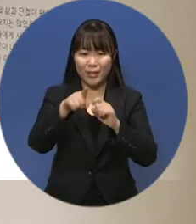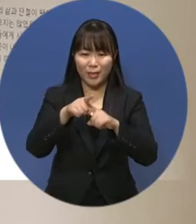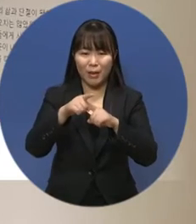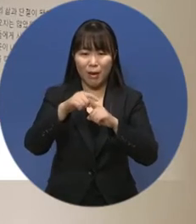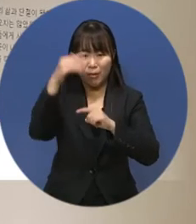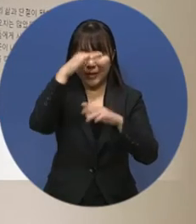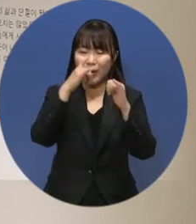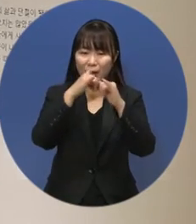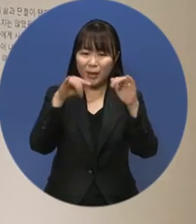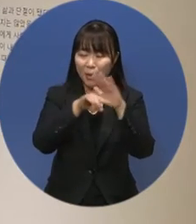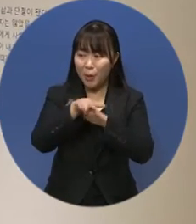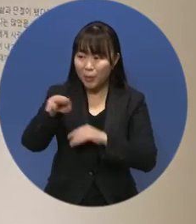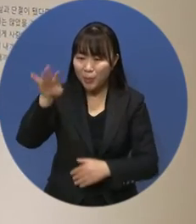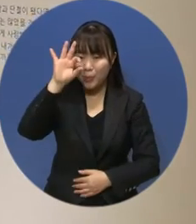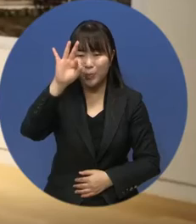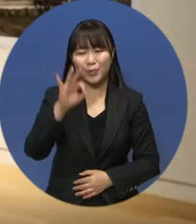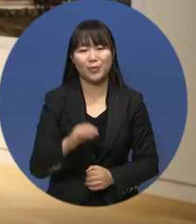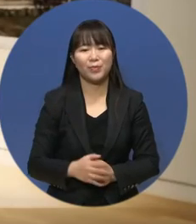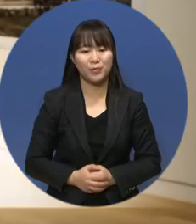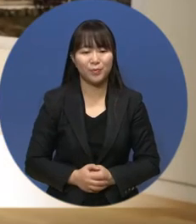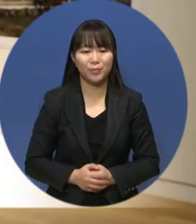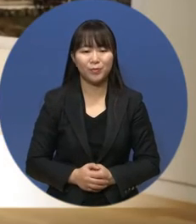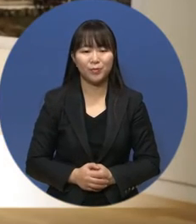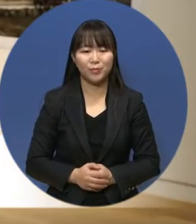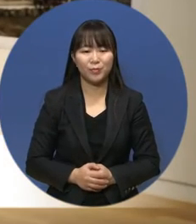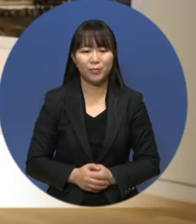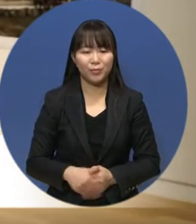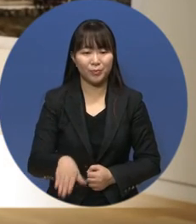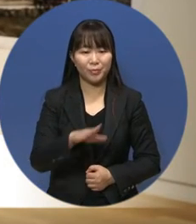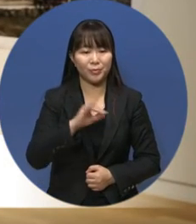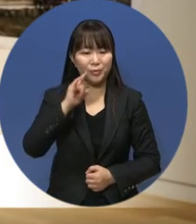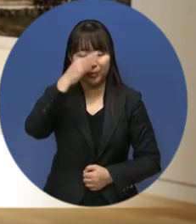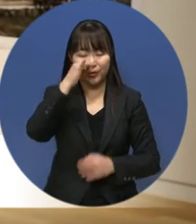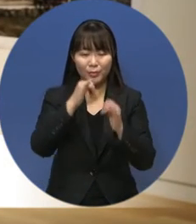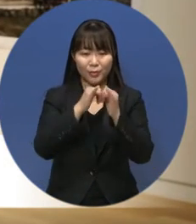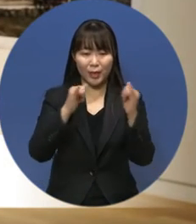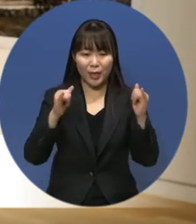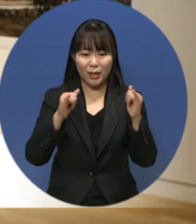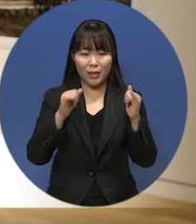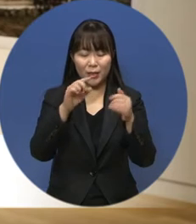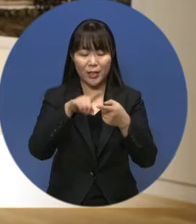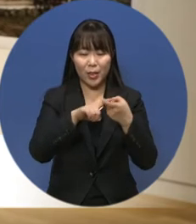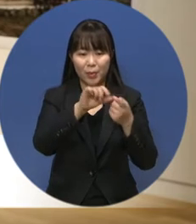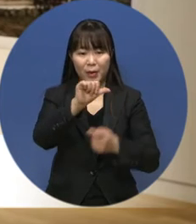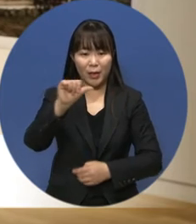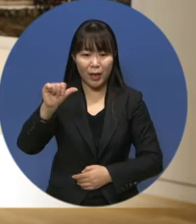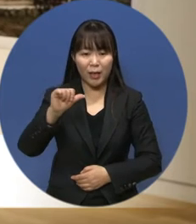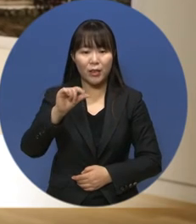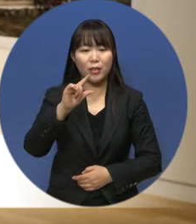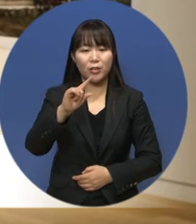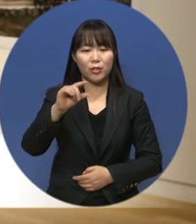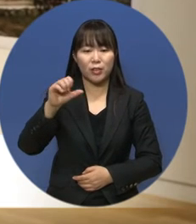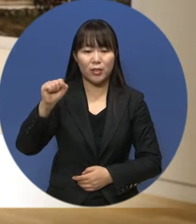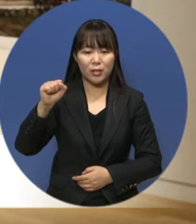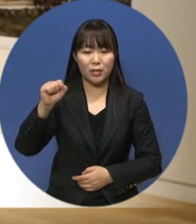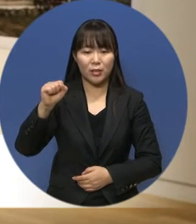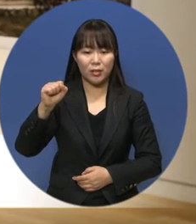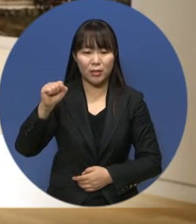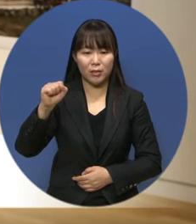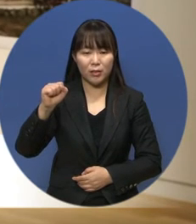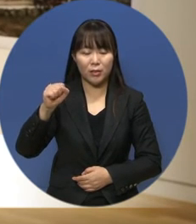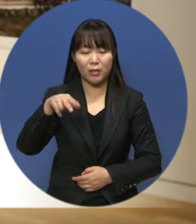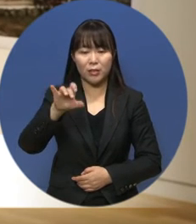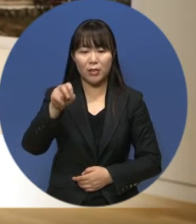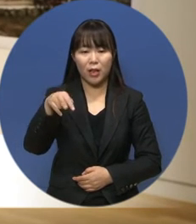발길을 멈추게 합니다 저희 예술인 연합의 애가 어 gs 칼텍스 장도